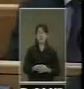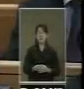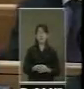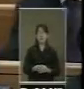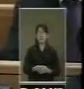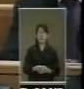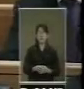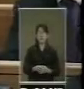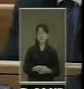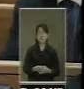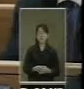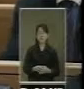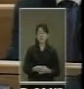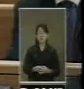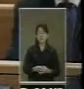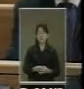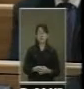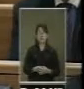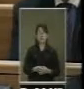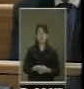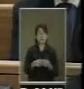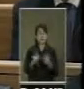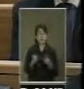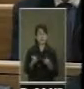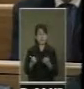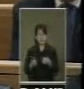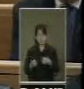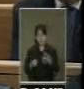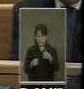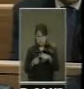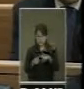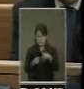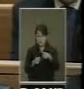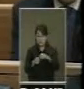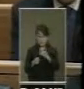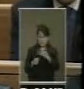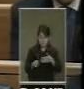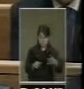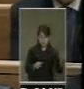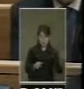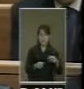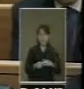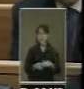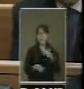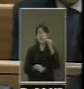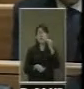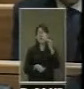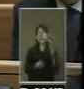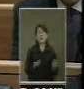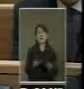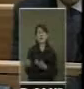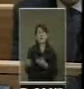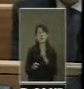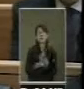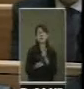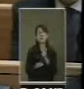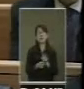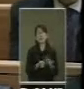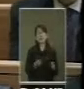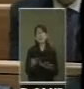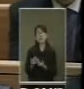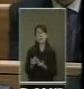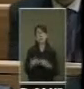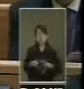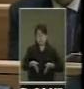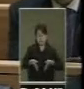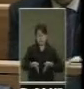าเมื่อกี้ดิฉันได้ออกจากรัฐสภาเพื่อที่จะกลับไปให้นมลูกเพราะดิฉันเพิ่งคลอดลูกม